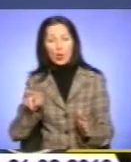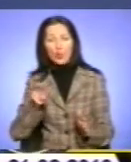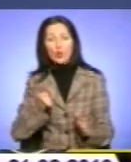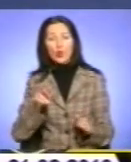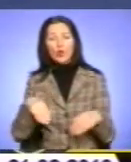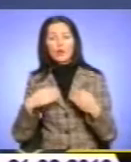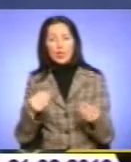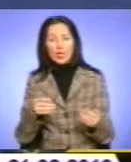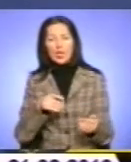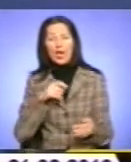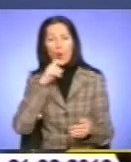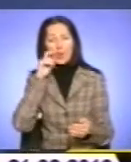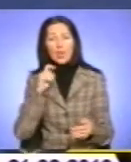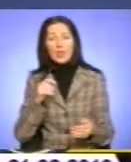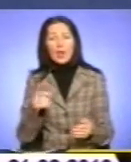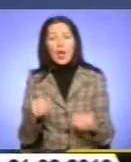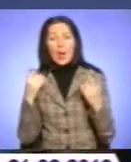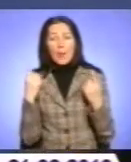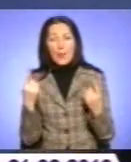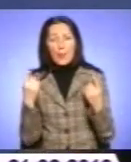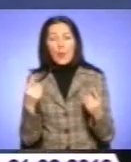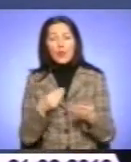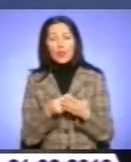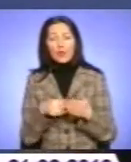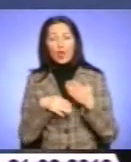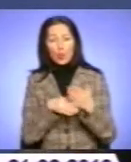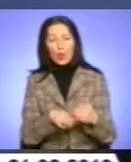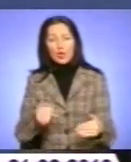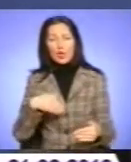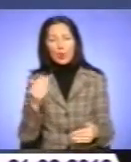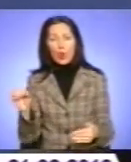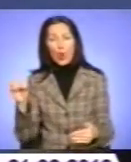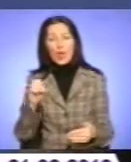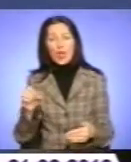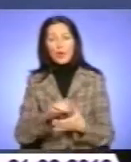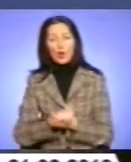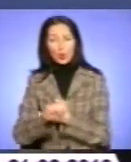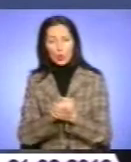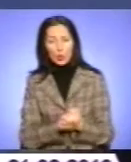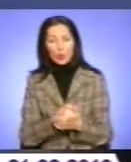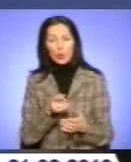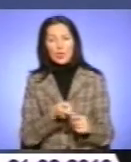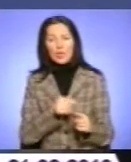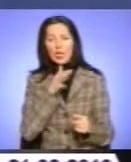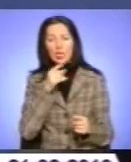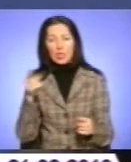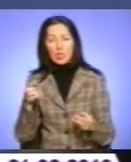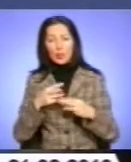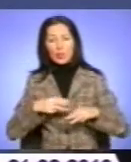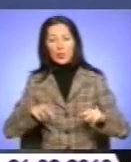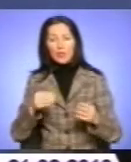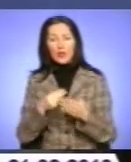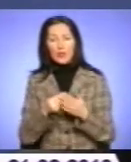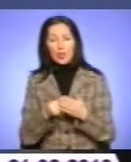макрофінансової допомоги з боку Європейського Союзу. І на цей час Міністерство фінансів завершує підготовку відповідних